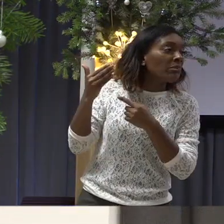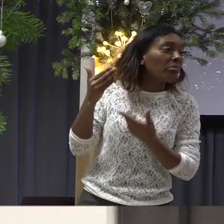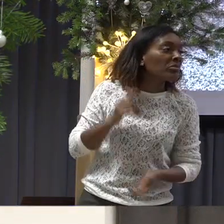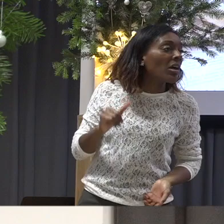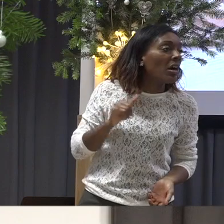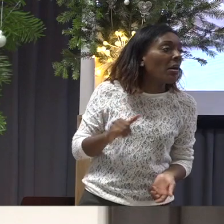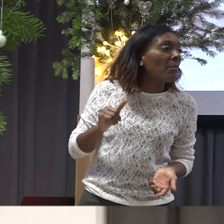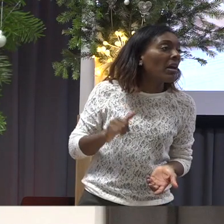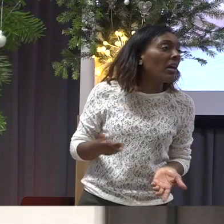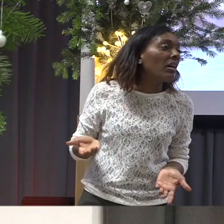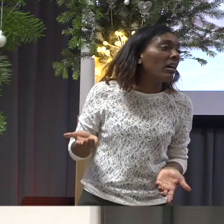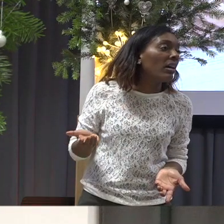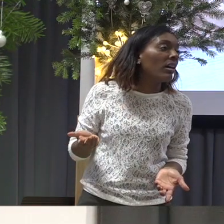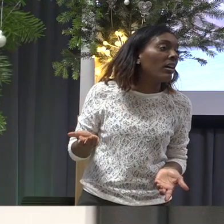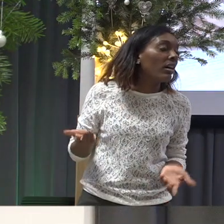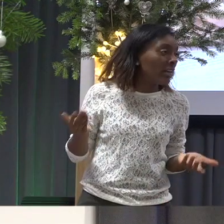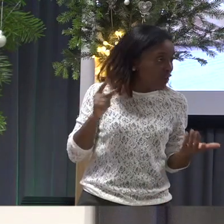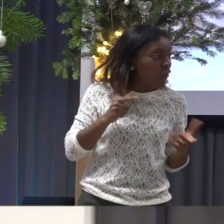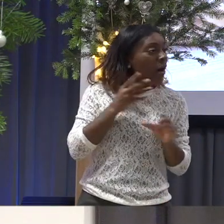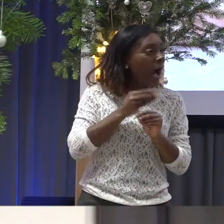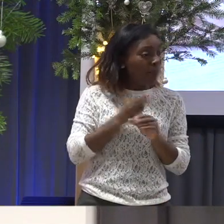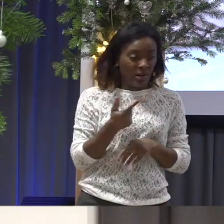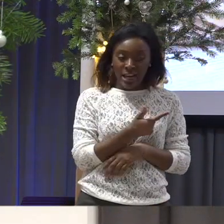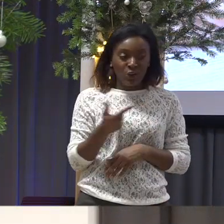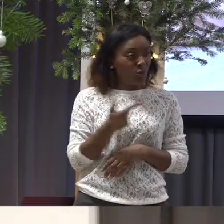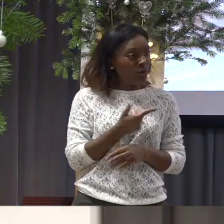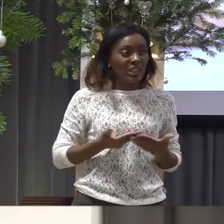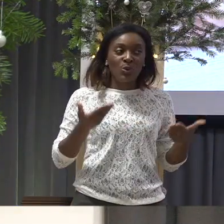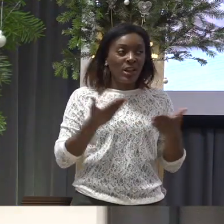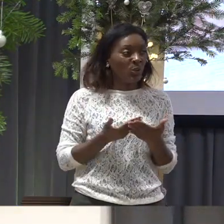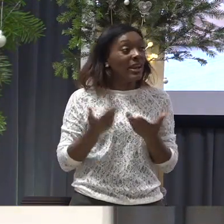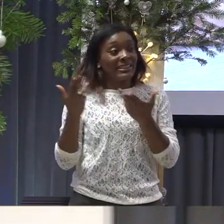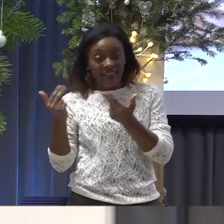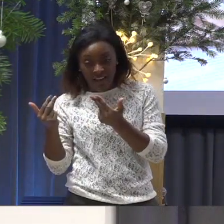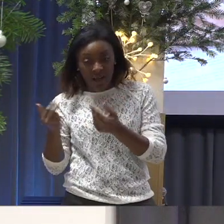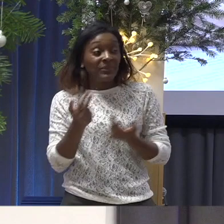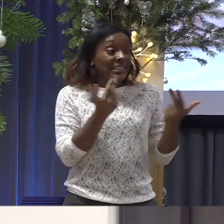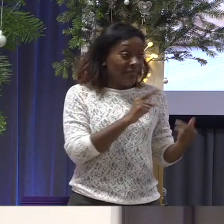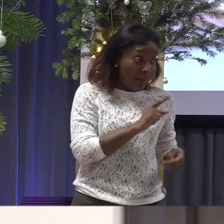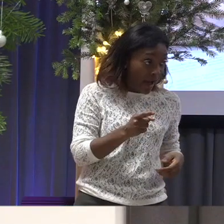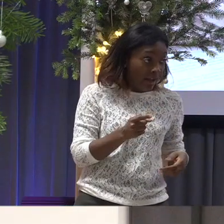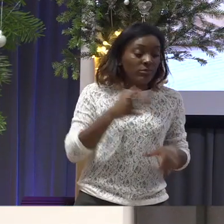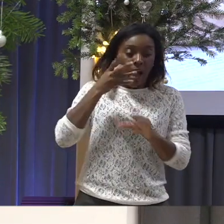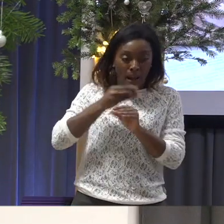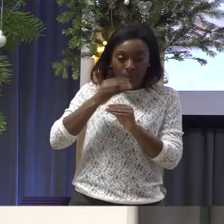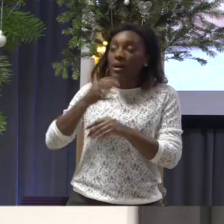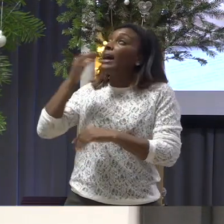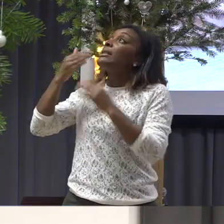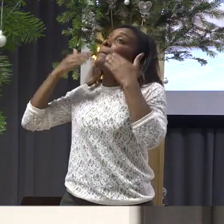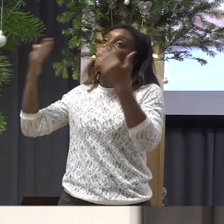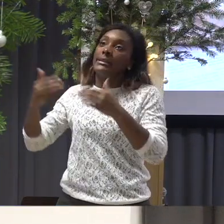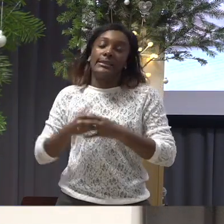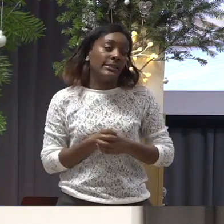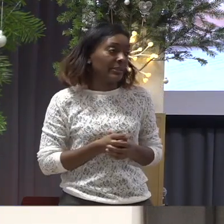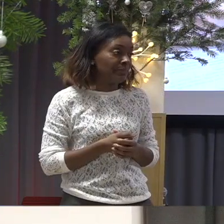terminer avec 4 conseils. La Bible dit, écoute, mon fils, l'instruction de ton père et ne rejette pas